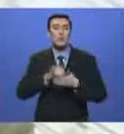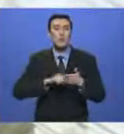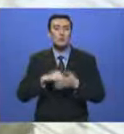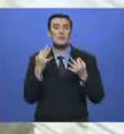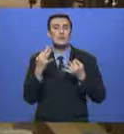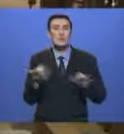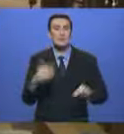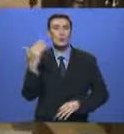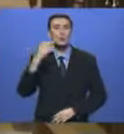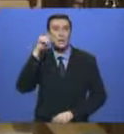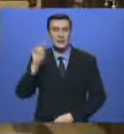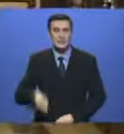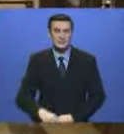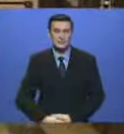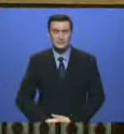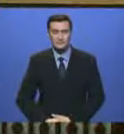суверенитета Украины.